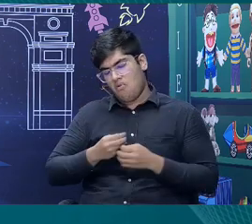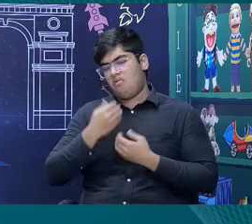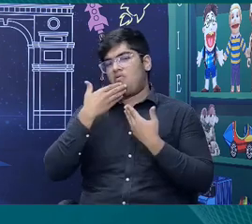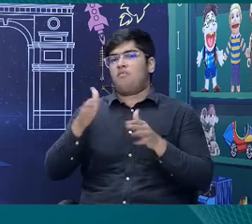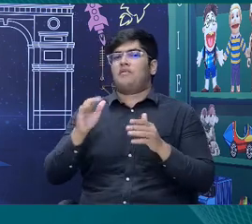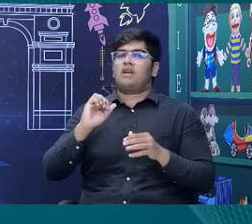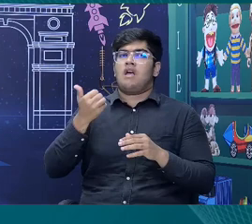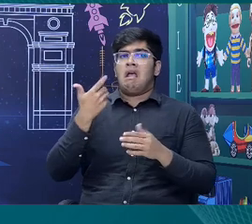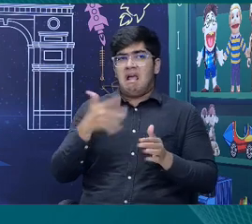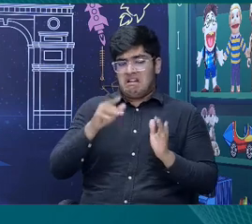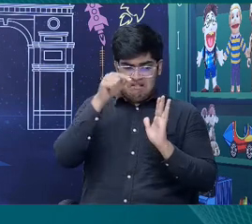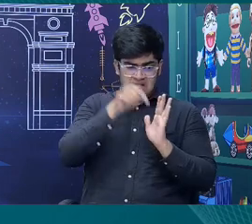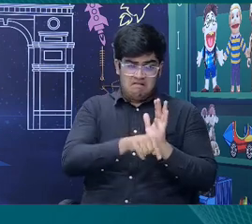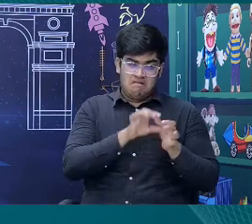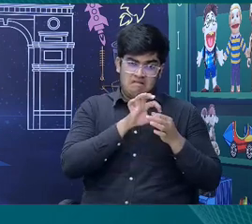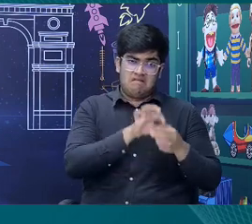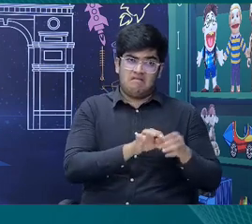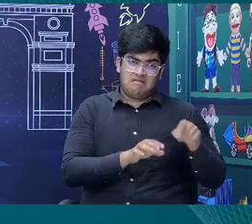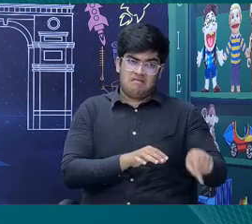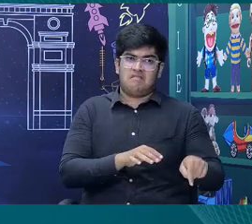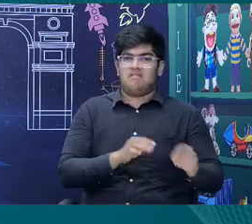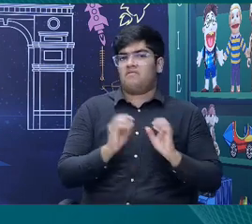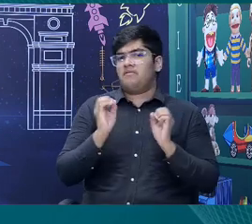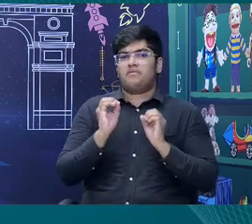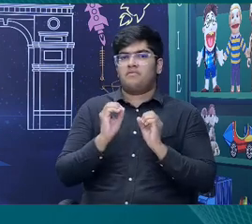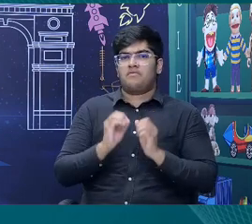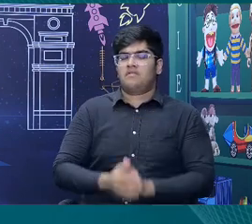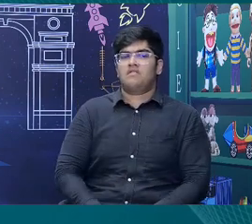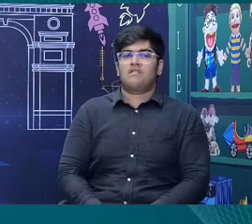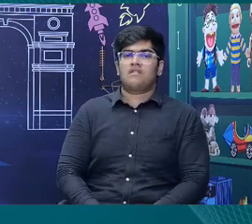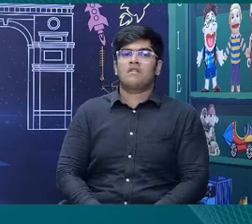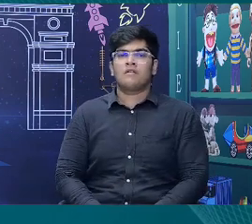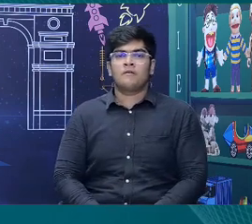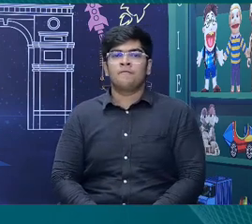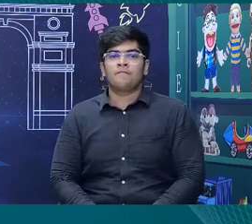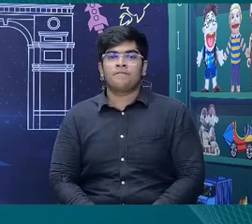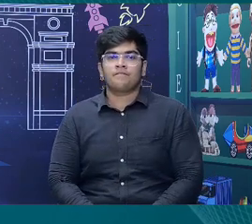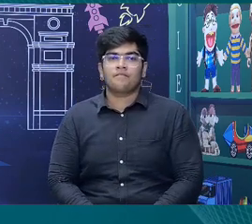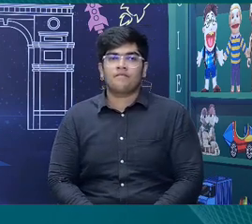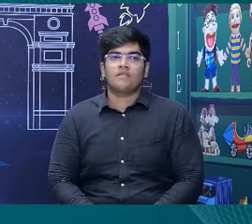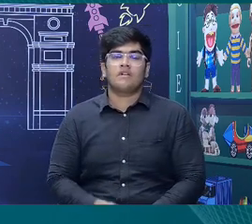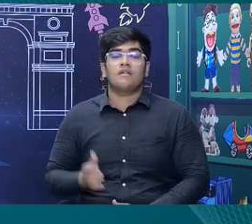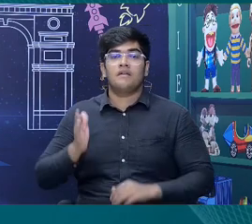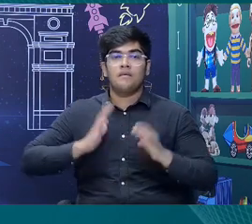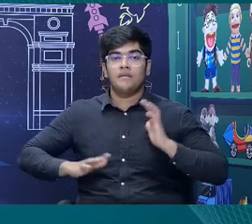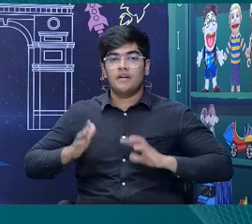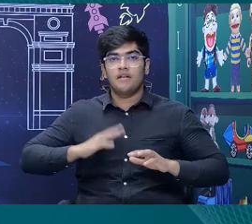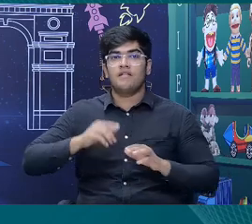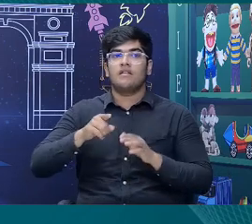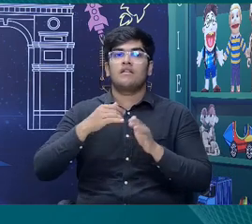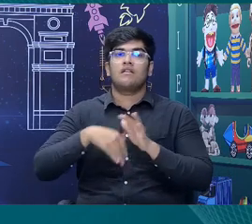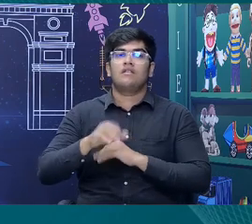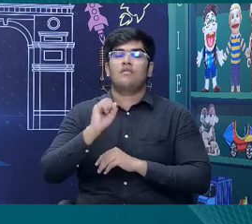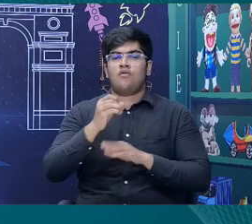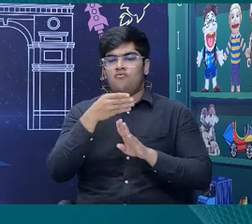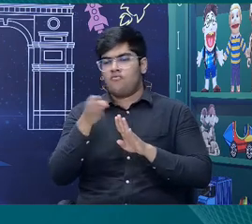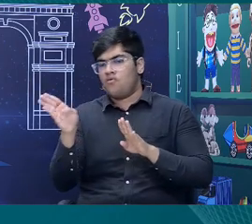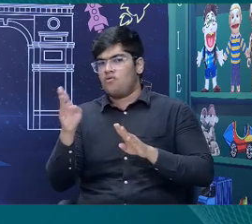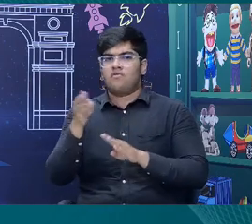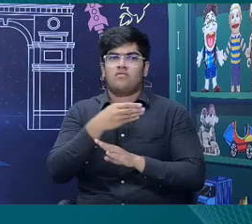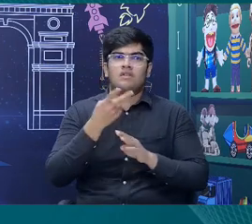है उसका कि अच्छा पहले आपको यही बोलना है बिहेवियर में हम अल्टरनेटिव बिहेवियर की ही बात कर रहे हैं फॉल्टी